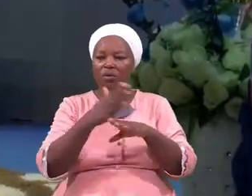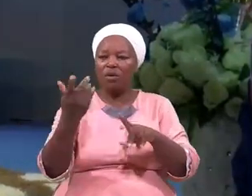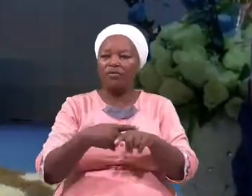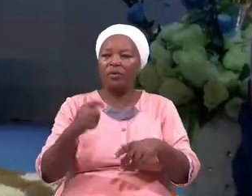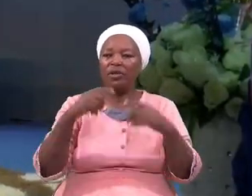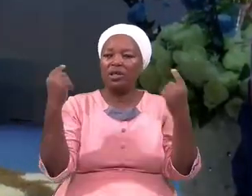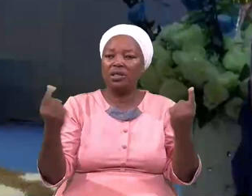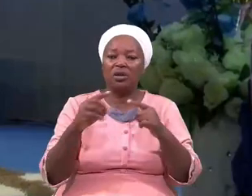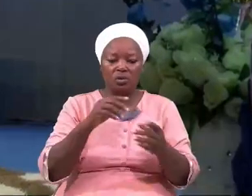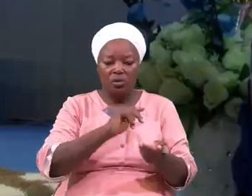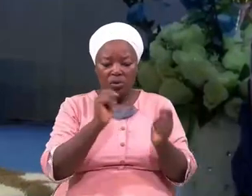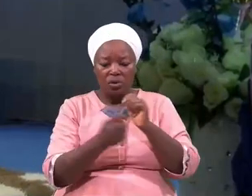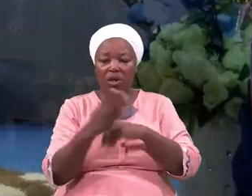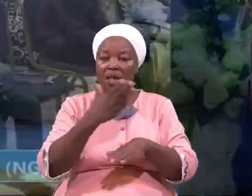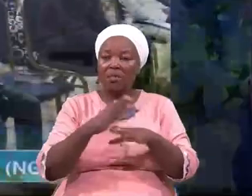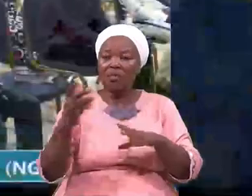détournez,